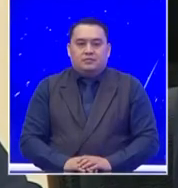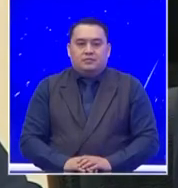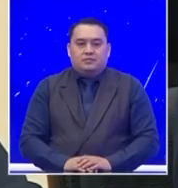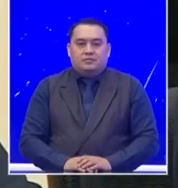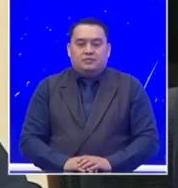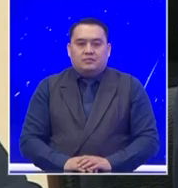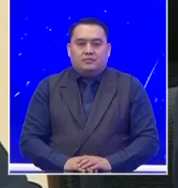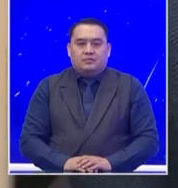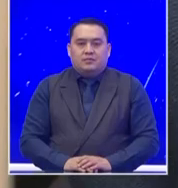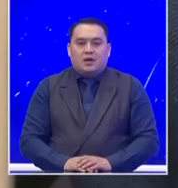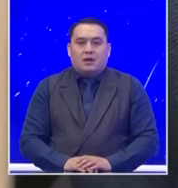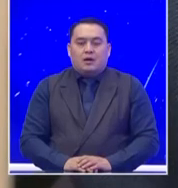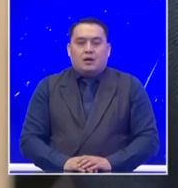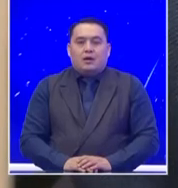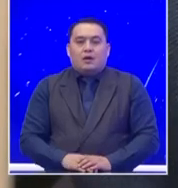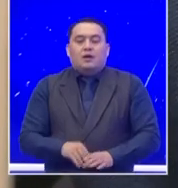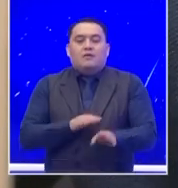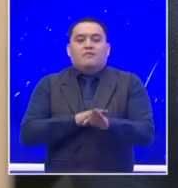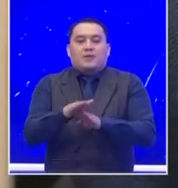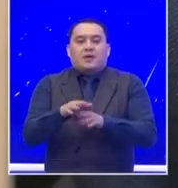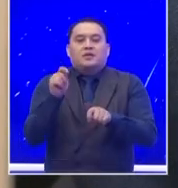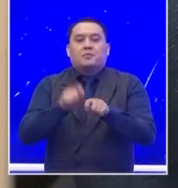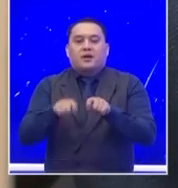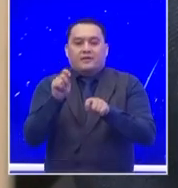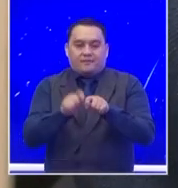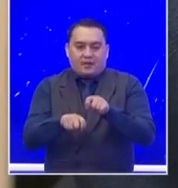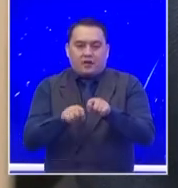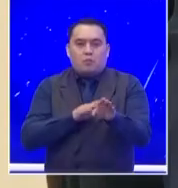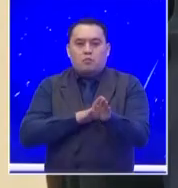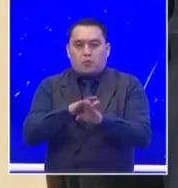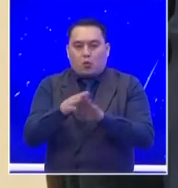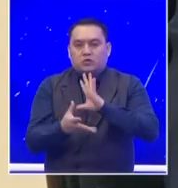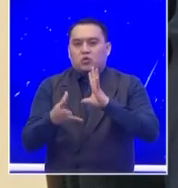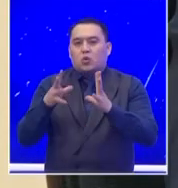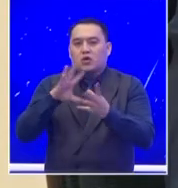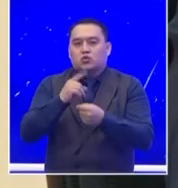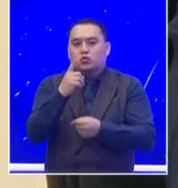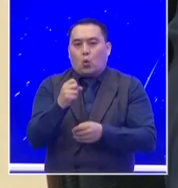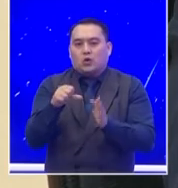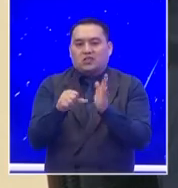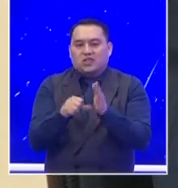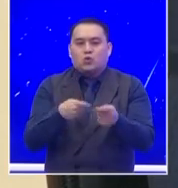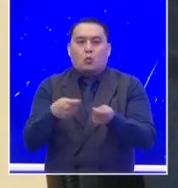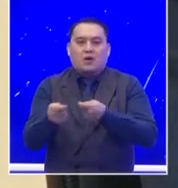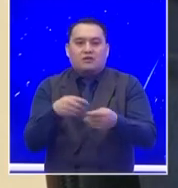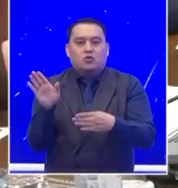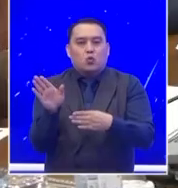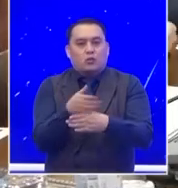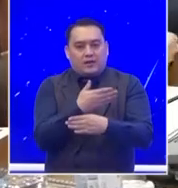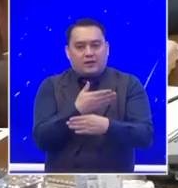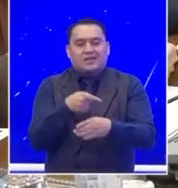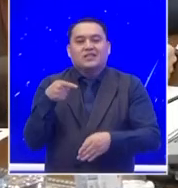дел. Проведен анализ функций МВД и его ведомств. По его результатам упразднены 106 излишних управленческих звеньев